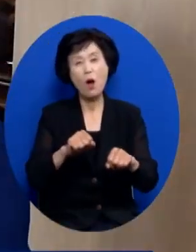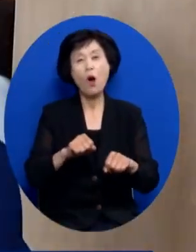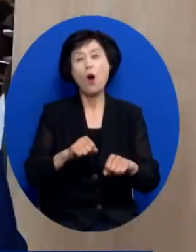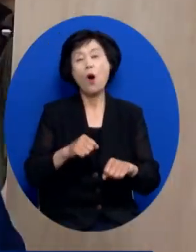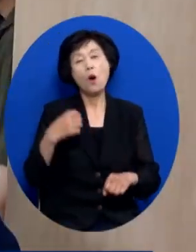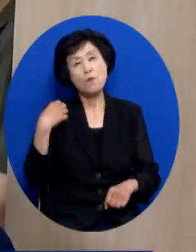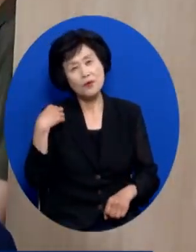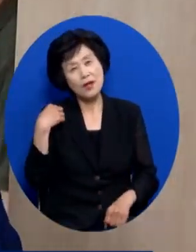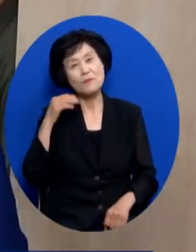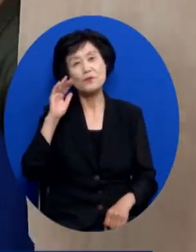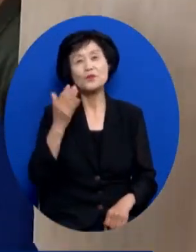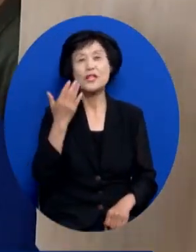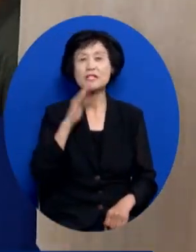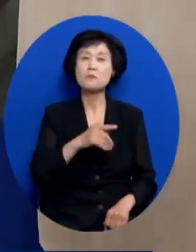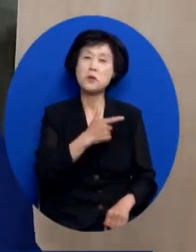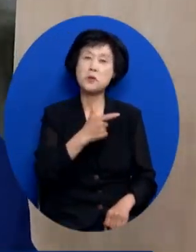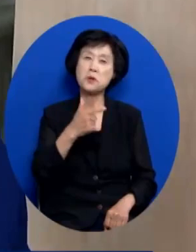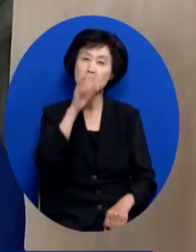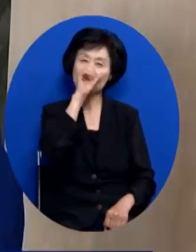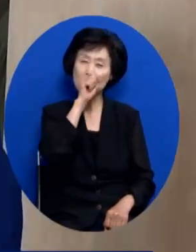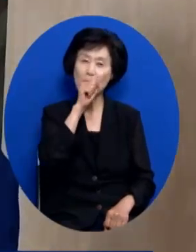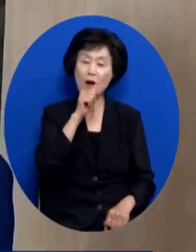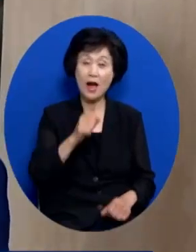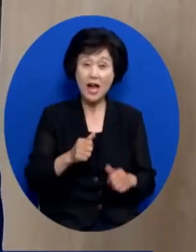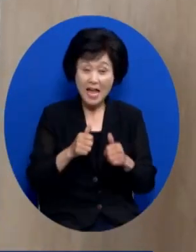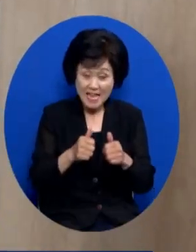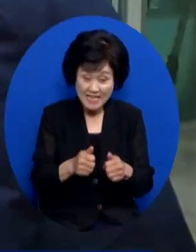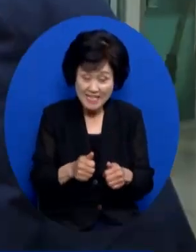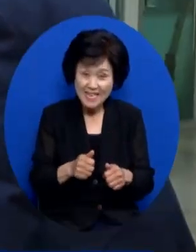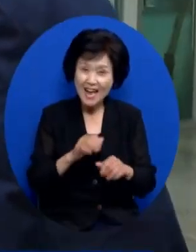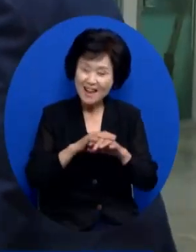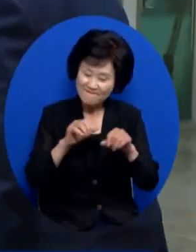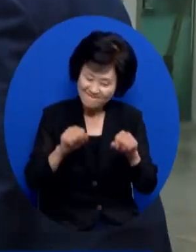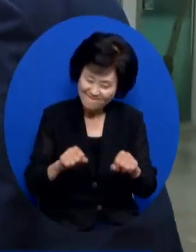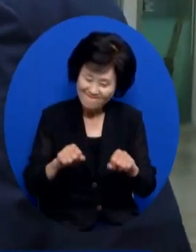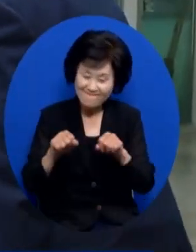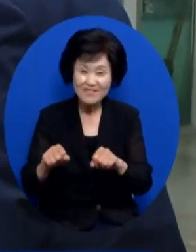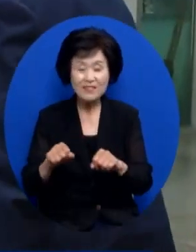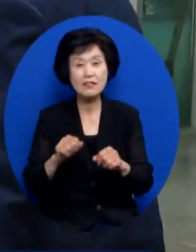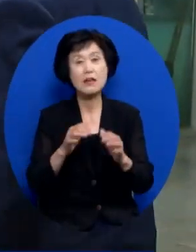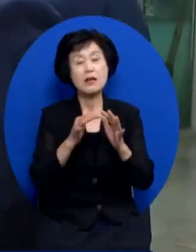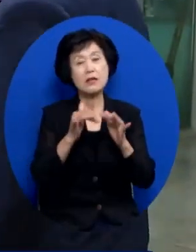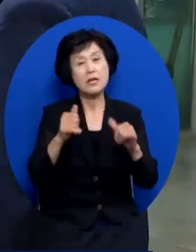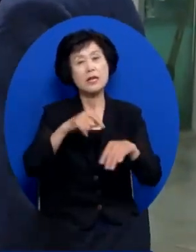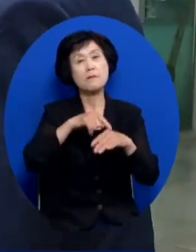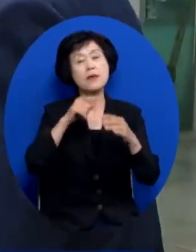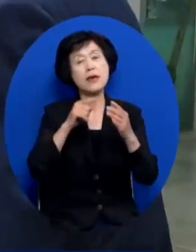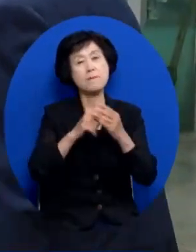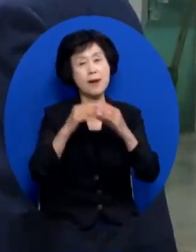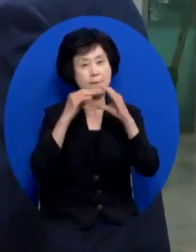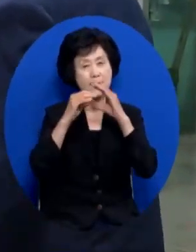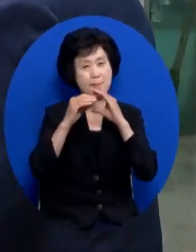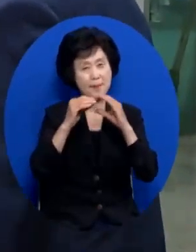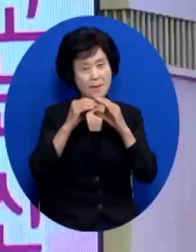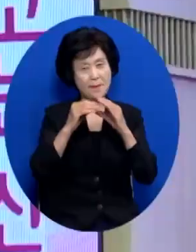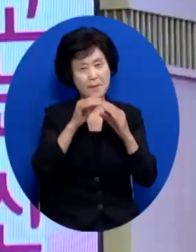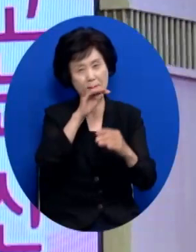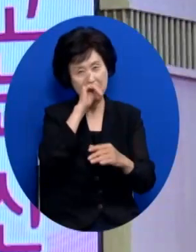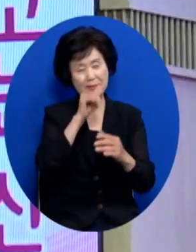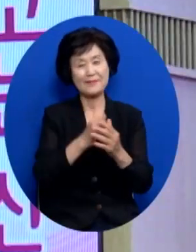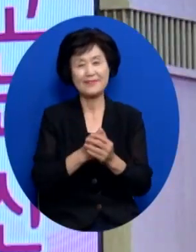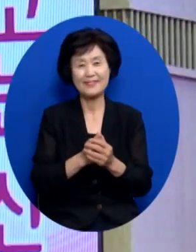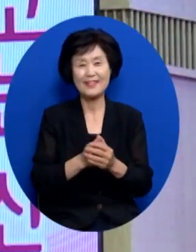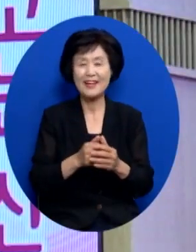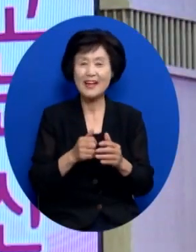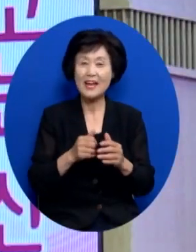좋다고요. 그래서 인사는 사람을 마음을 여는 것이다 생각을 해서 중요하다 생각을 하고 있습니다.